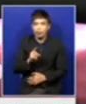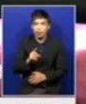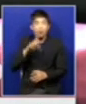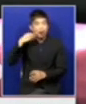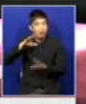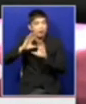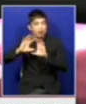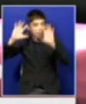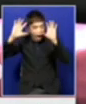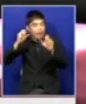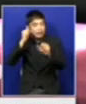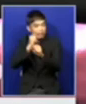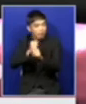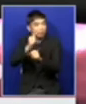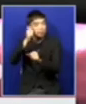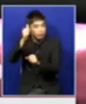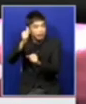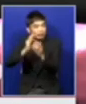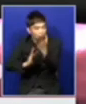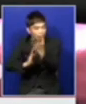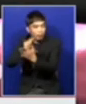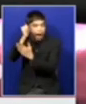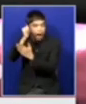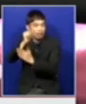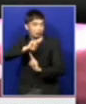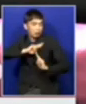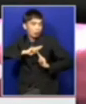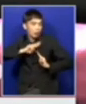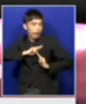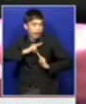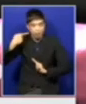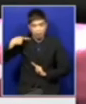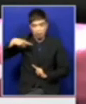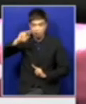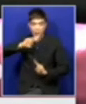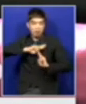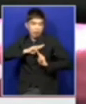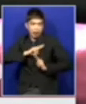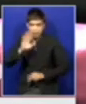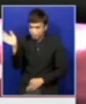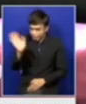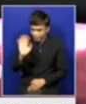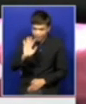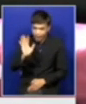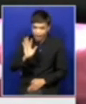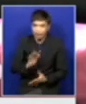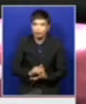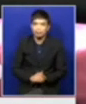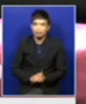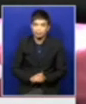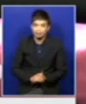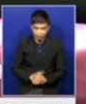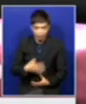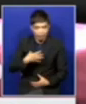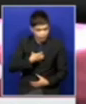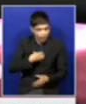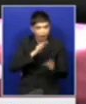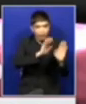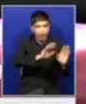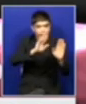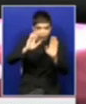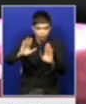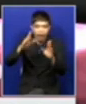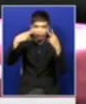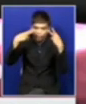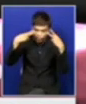ของรัฐบาลเองดิฉันต้องขอเรียกร้องทางท่านประธานส่งถึงทางท่านนายกรัฐมนตรีนะคะท่านต้องยอมรับความ